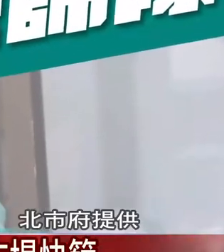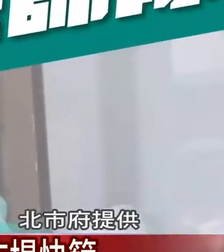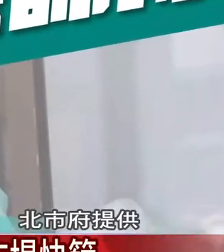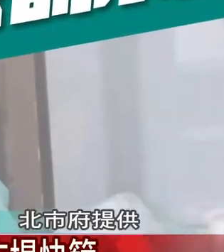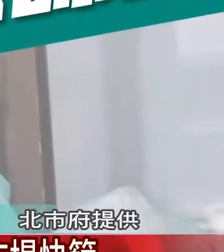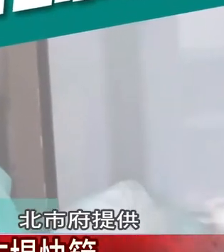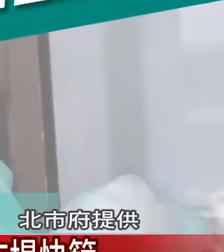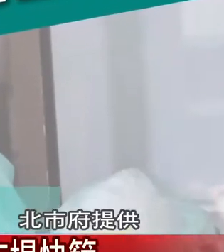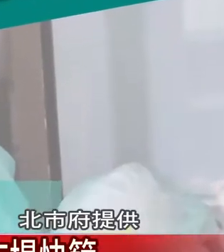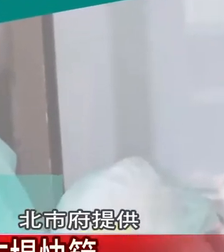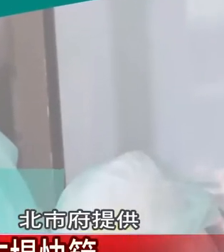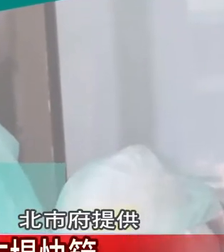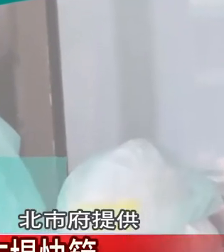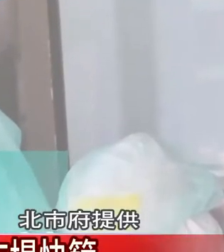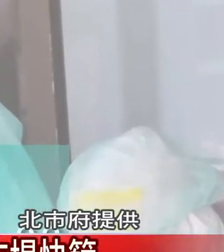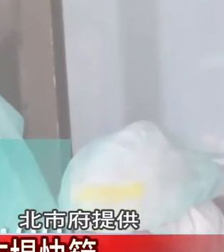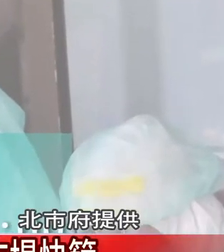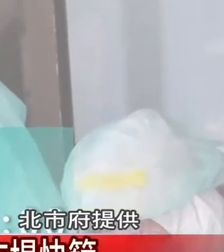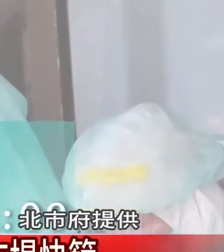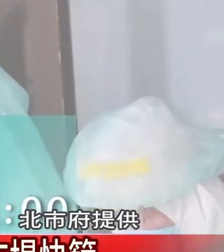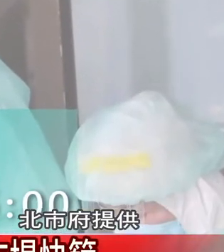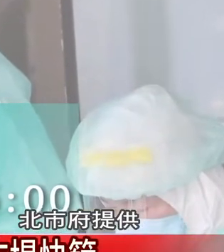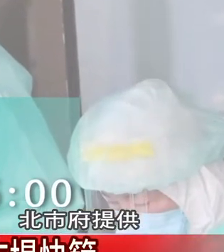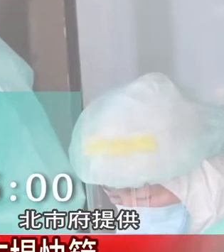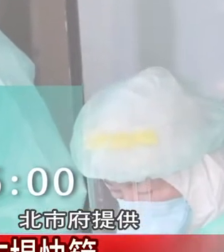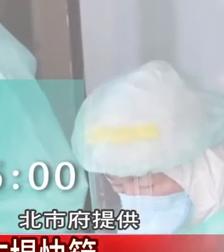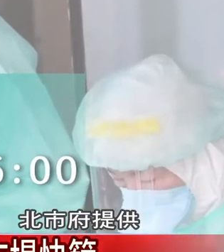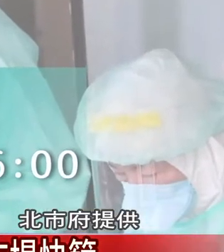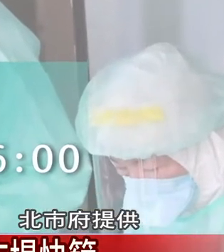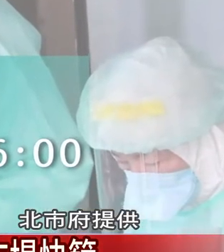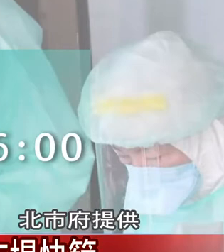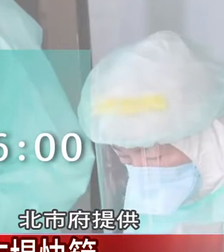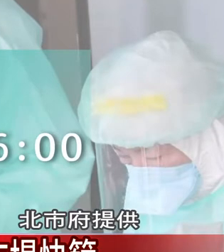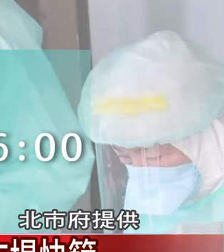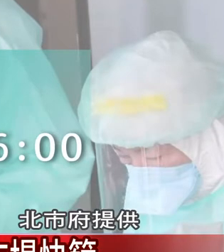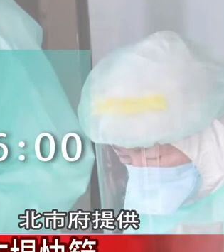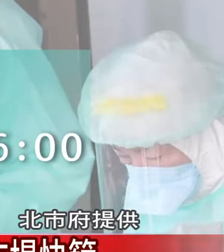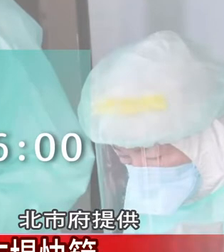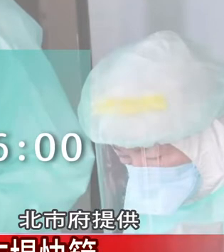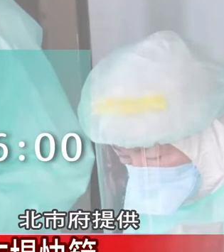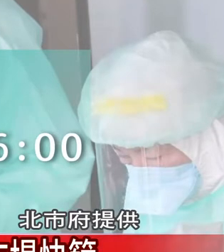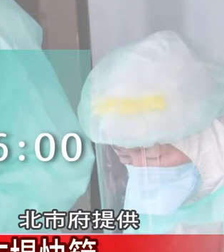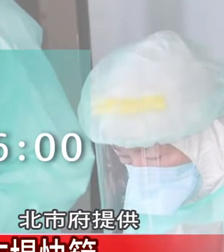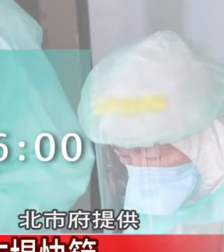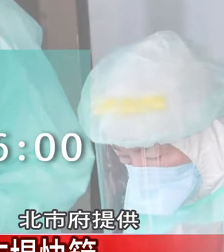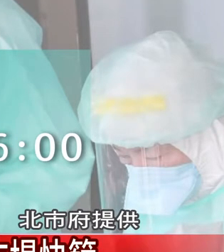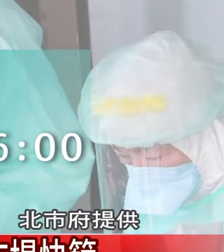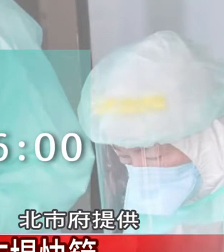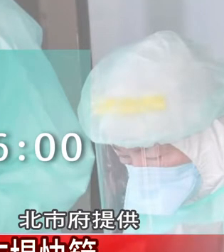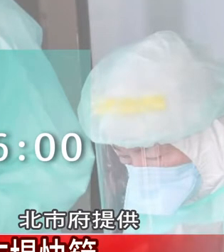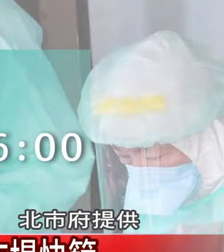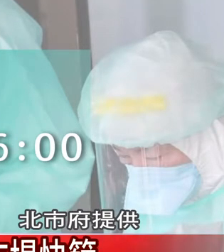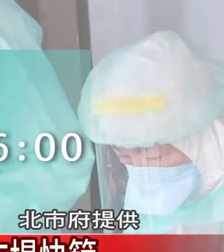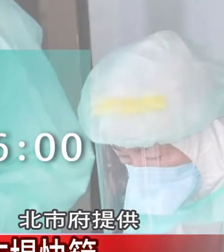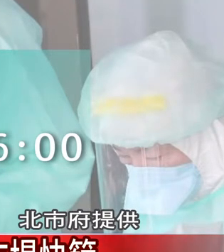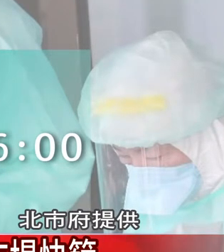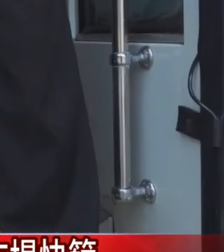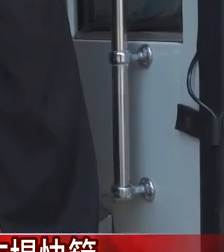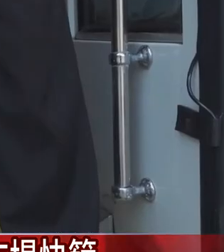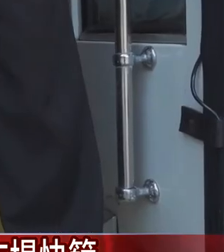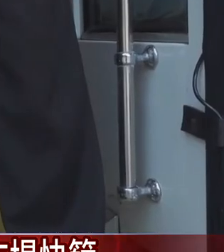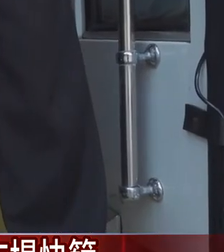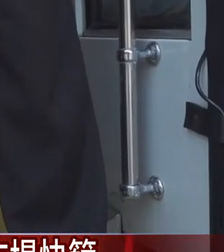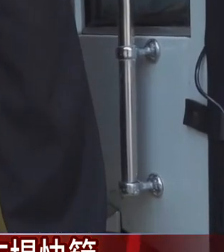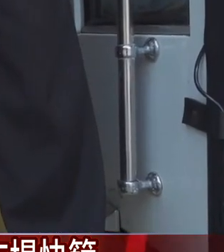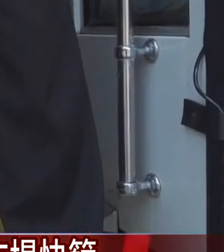台北市的机动快筛队载出发，7号到万华某社区快筛，检验67人 PCR 阳性2人，